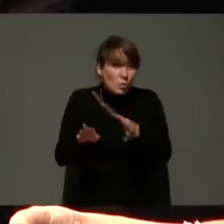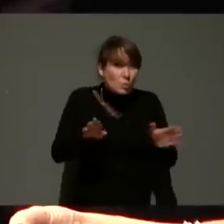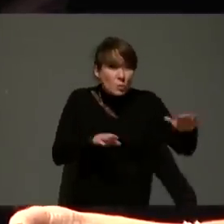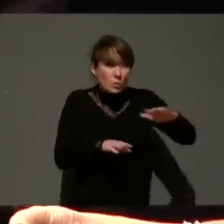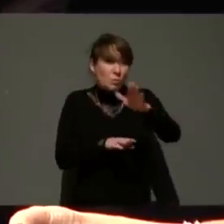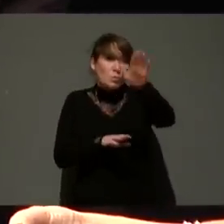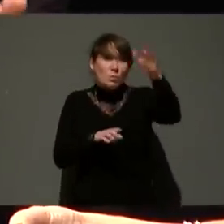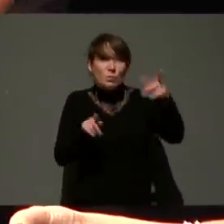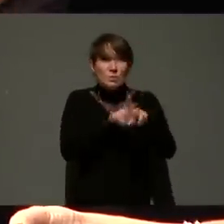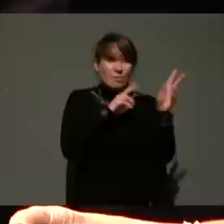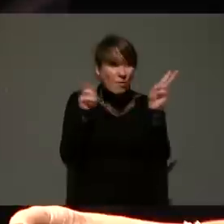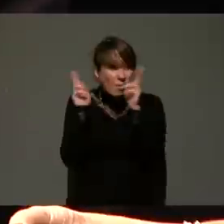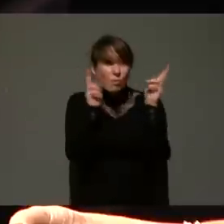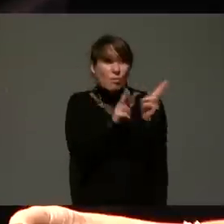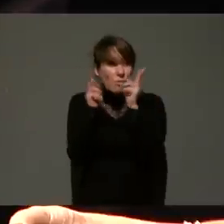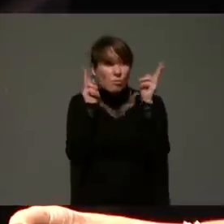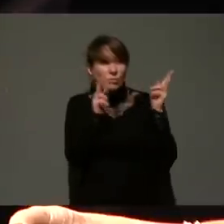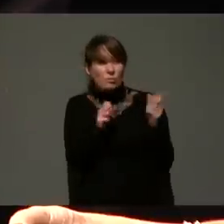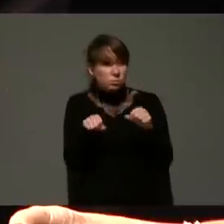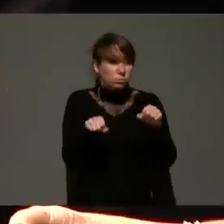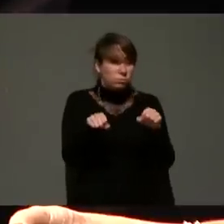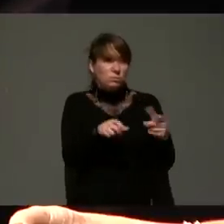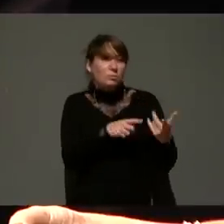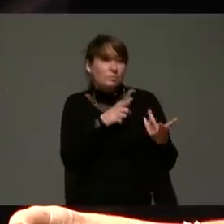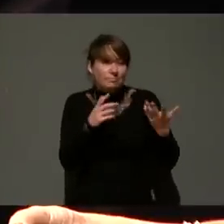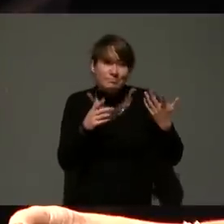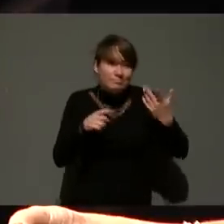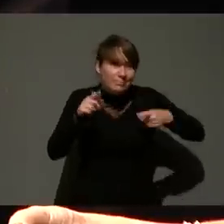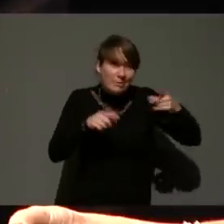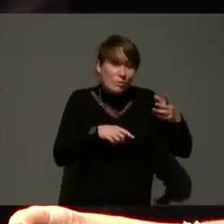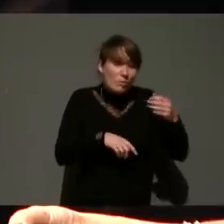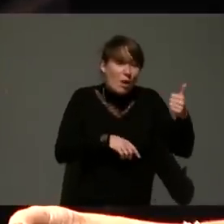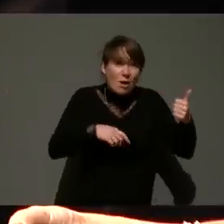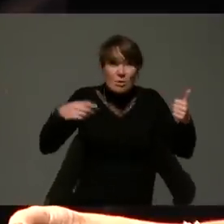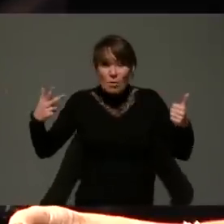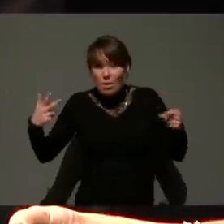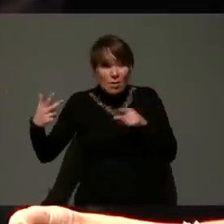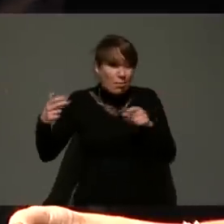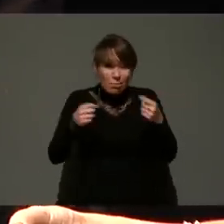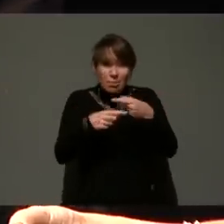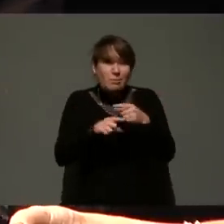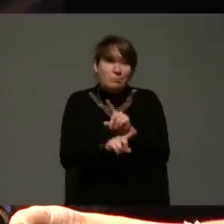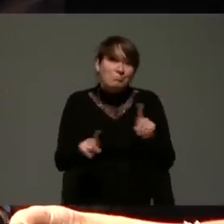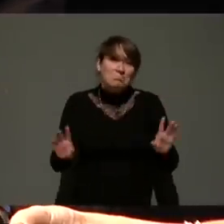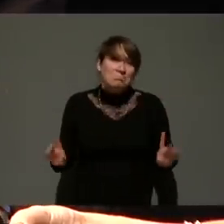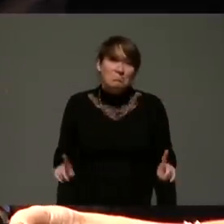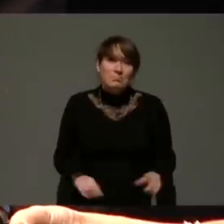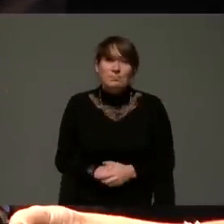vent, de la résistance. Sur un vélo, c'est très différent. Donc, le facteur 1-3, ce n'est pas quelque chose qu'on peut appliquer comme ça